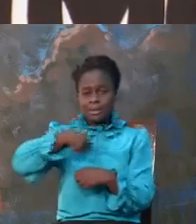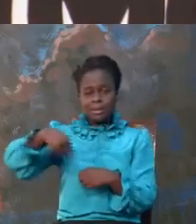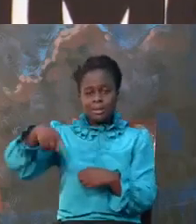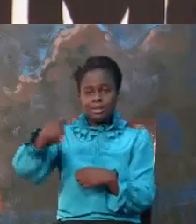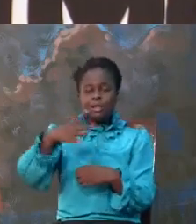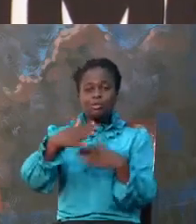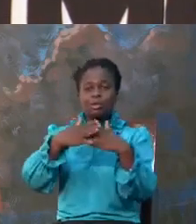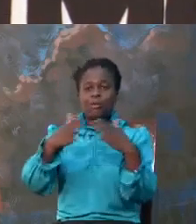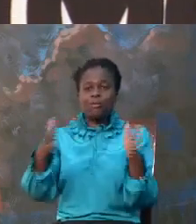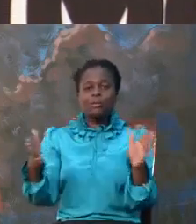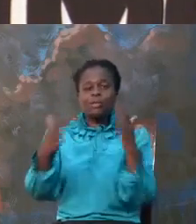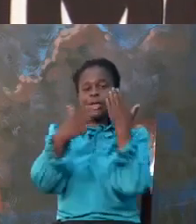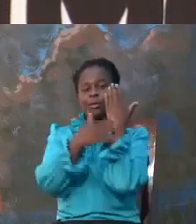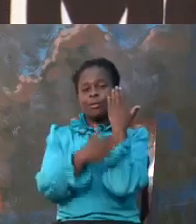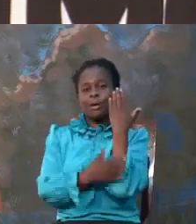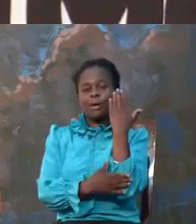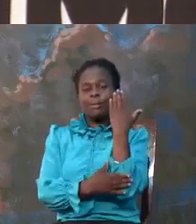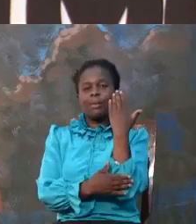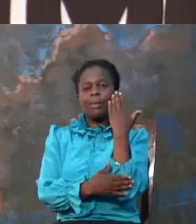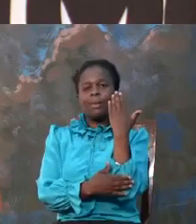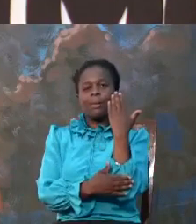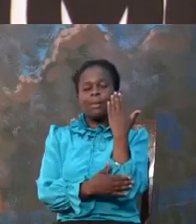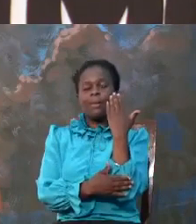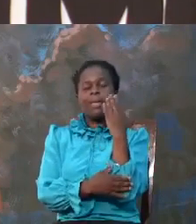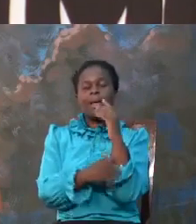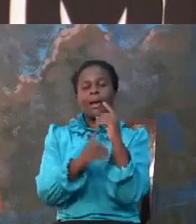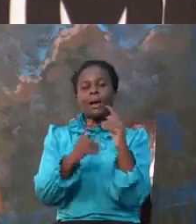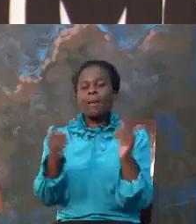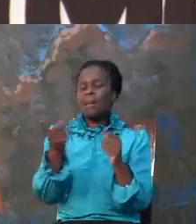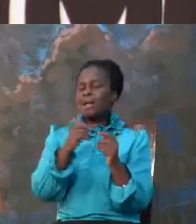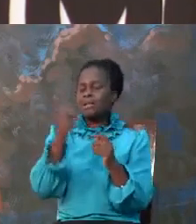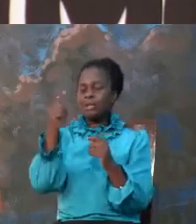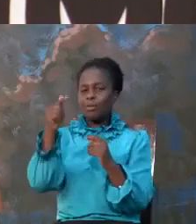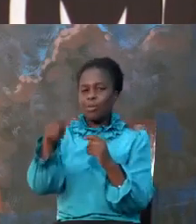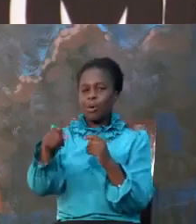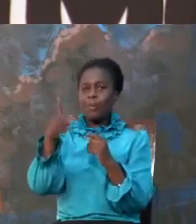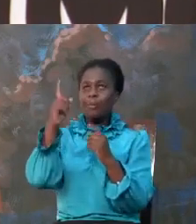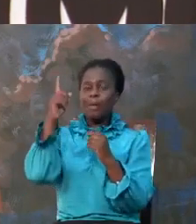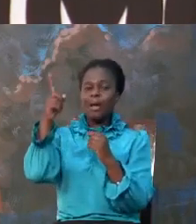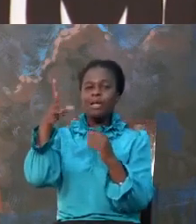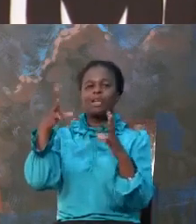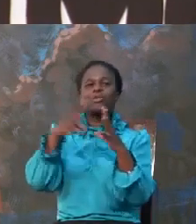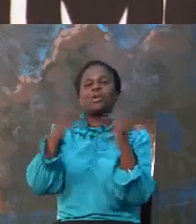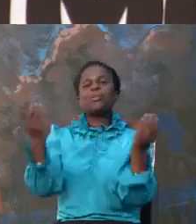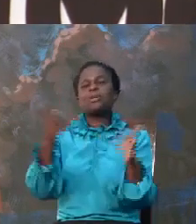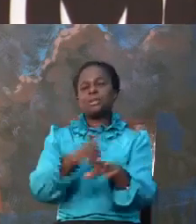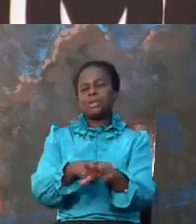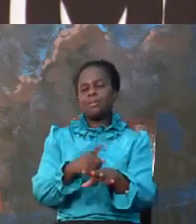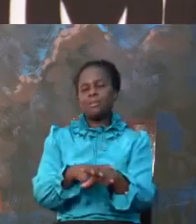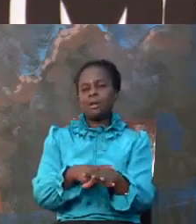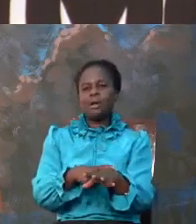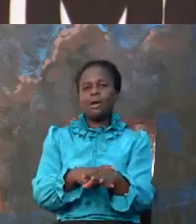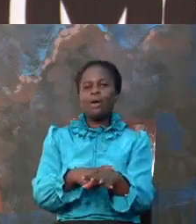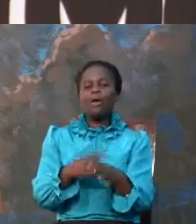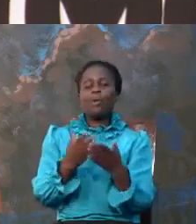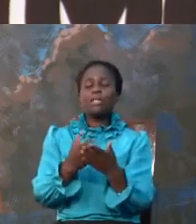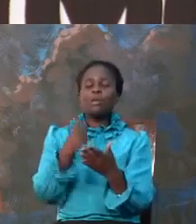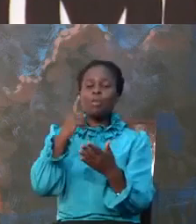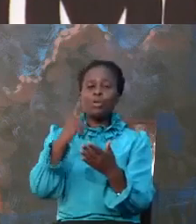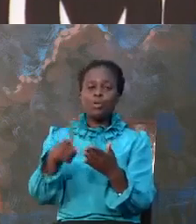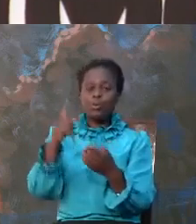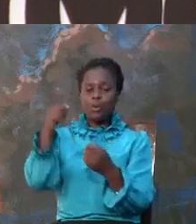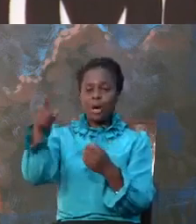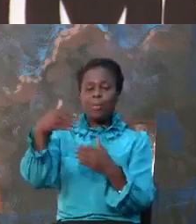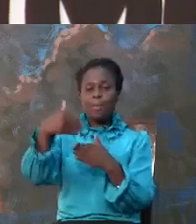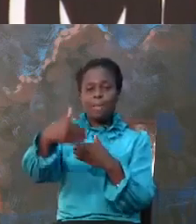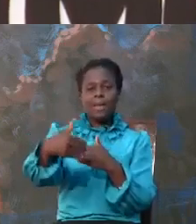ya kuungama. Kama asingekuwa pale, tunapoteza muda. Kwa kuwa yuko hapo mbele